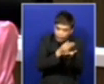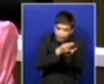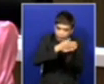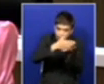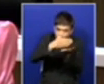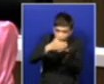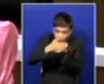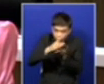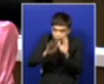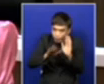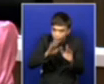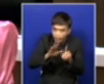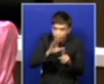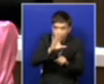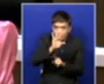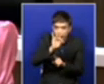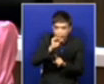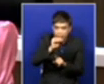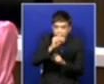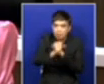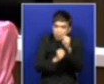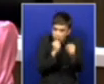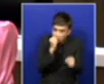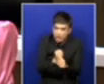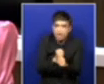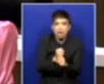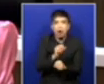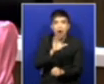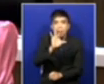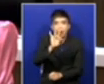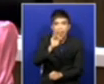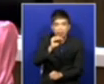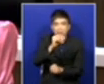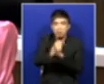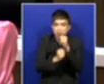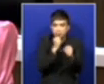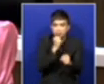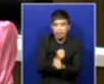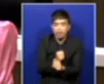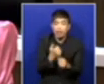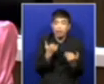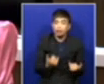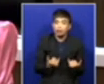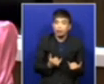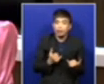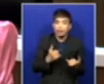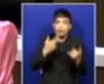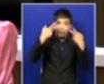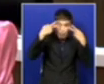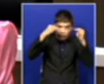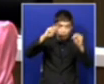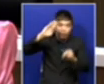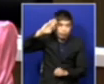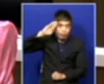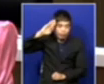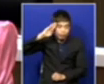ปีขออภัยท่านประธานครับวันนี้พลเอกประยุทธ์จันทร์โอชาอายุ66ย่าง67บวกไปอีก80ท่าน